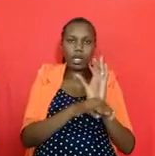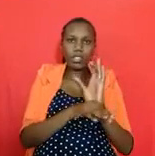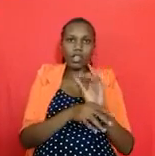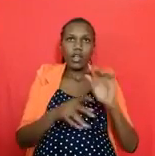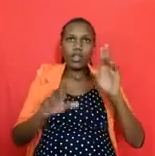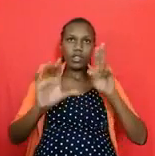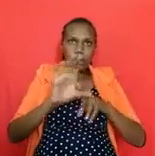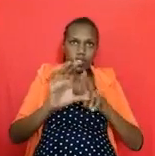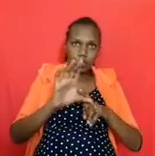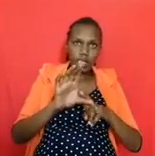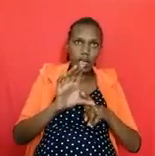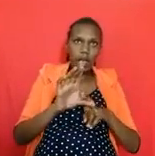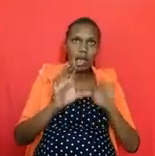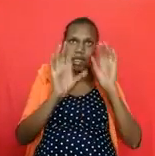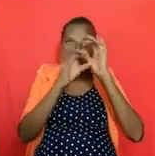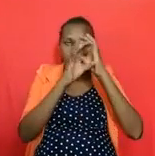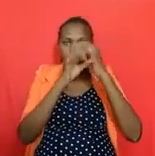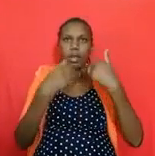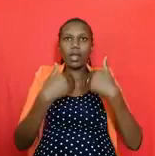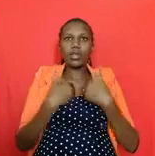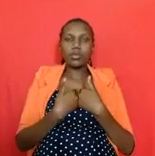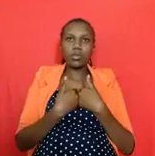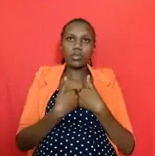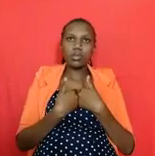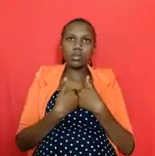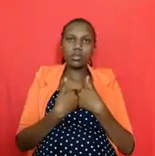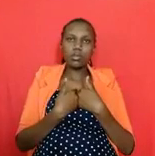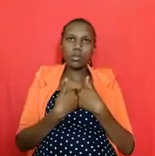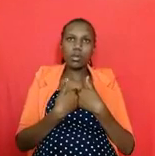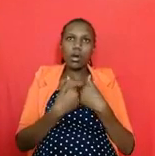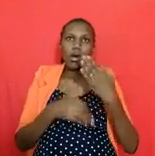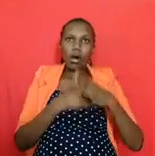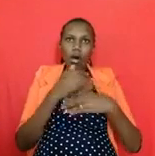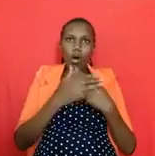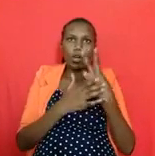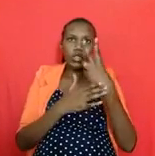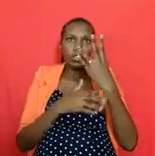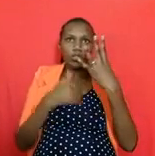ĩikarĩire kamera ta ĩno ĩ haha tũkona nĩ